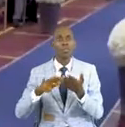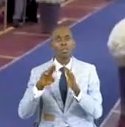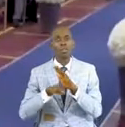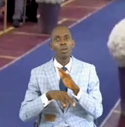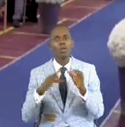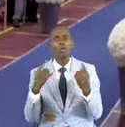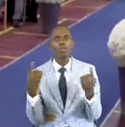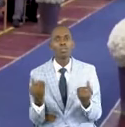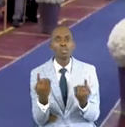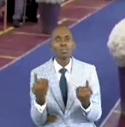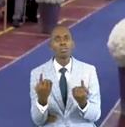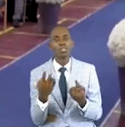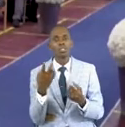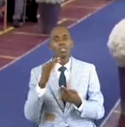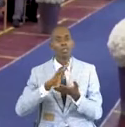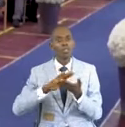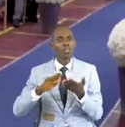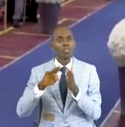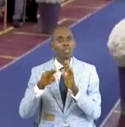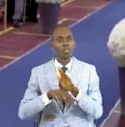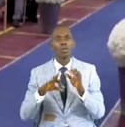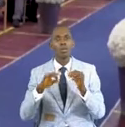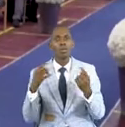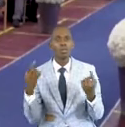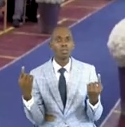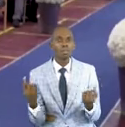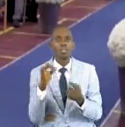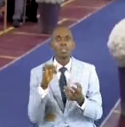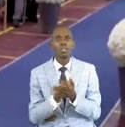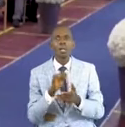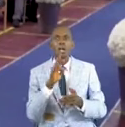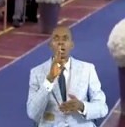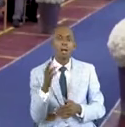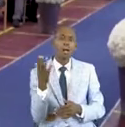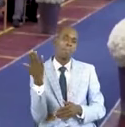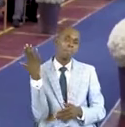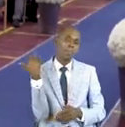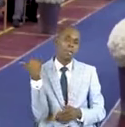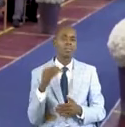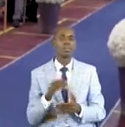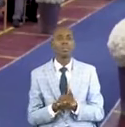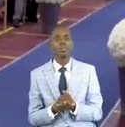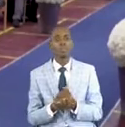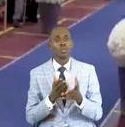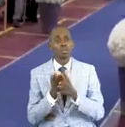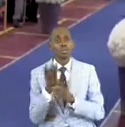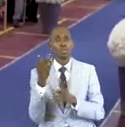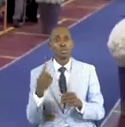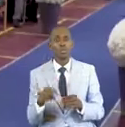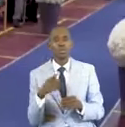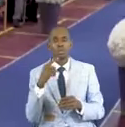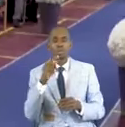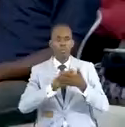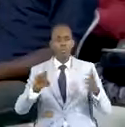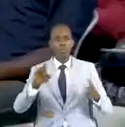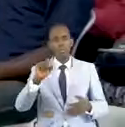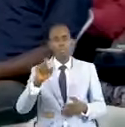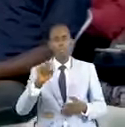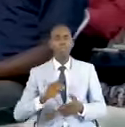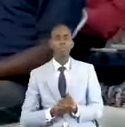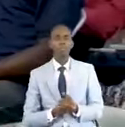unu onwe unu na-adị ndụ nye Chineke site n'onye nwanyị bụ Jizọs Kraịst. Na Timoti nke abụọ isi abụọ amaokwu nke